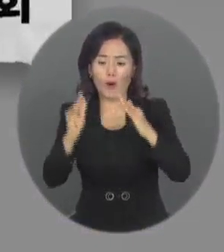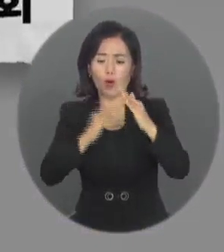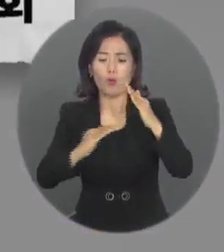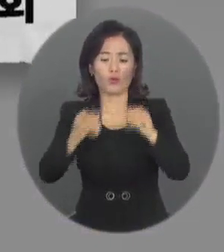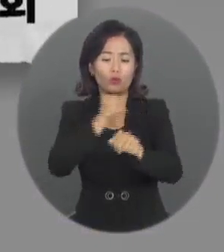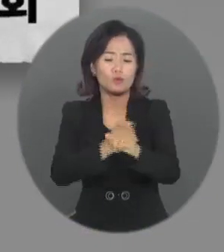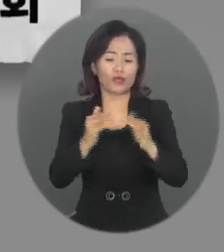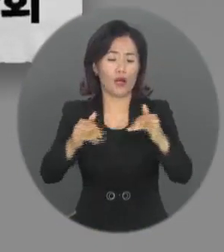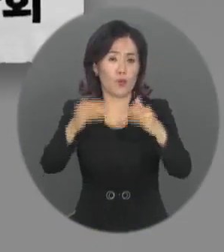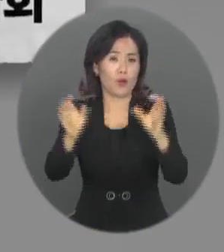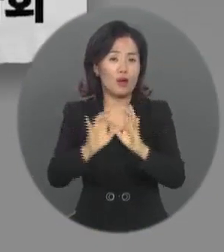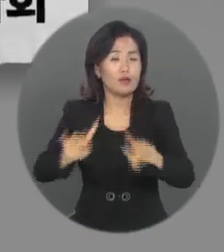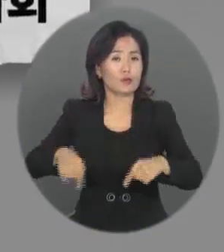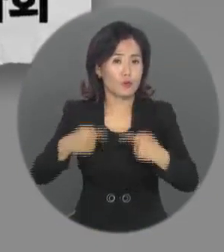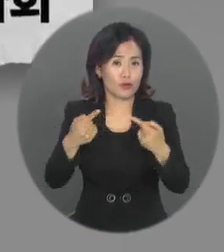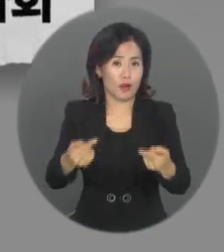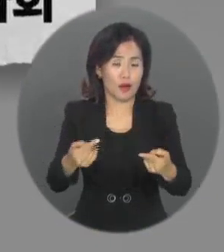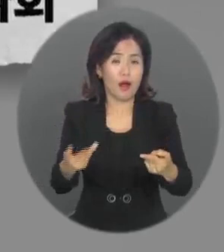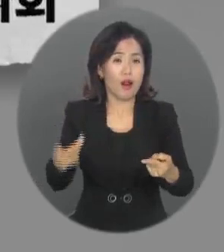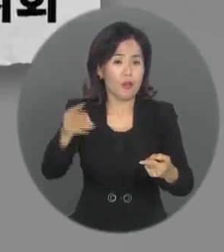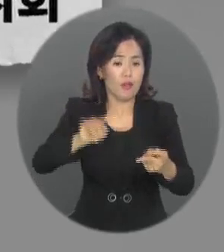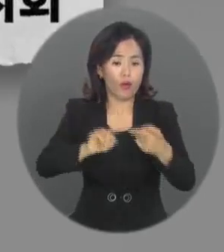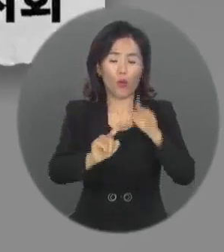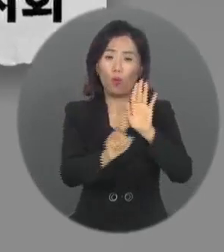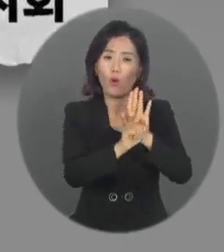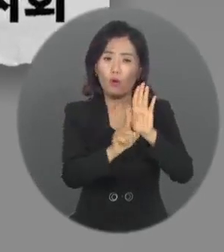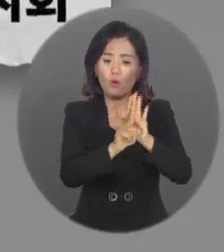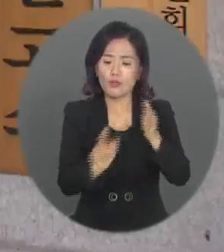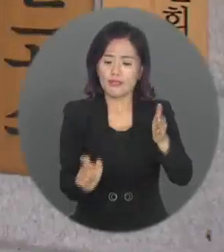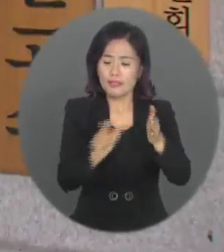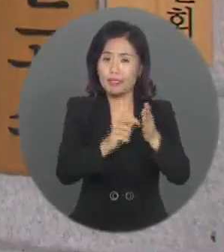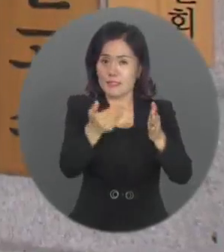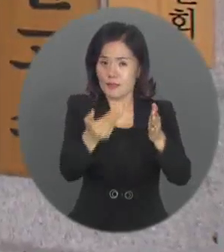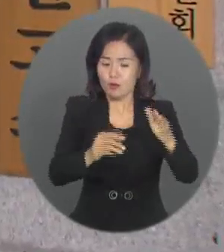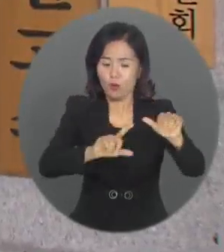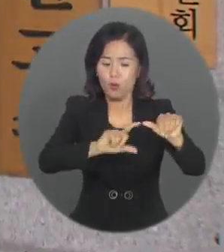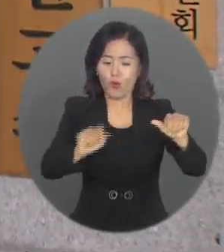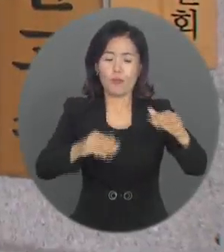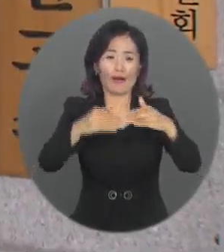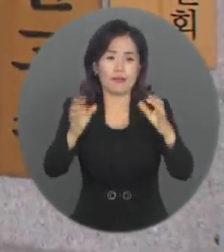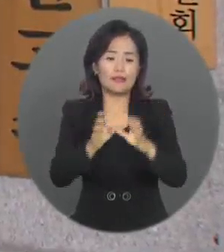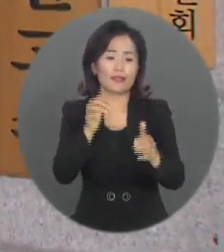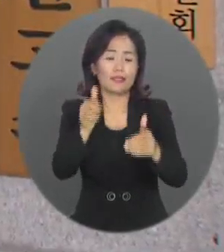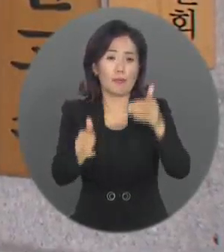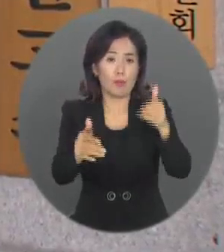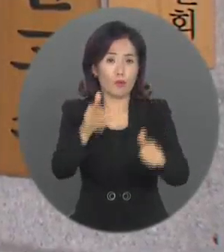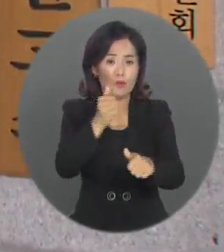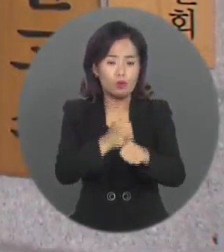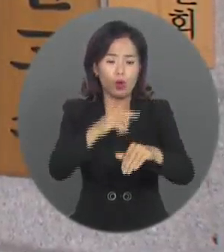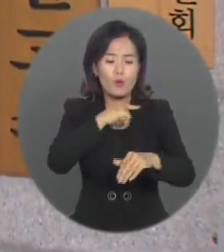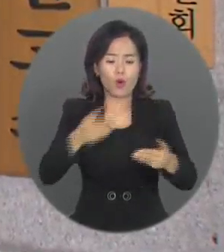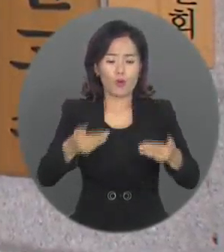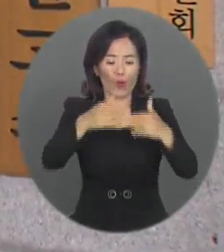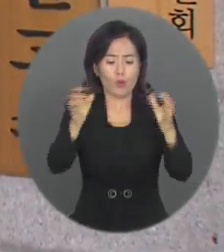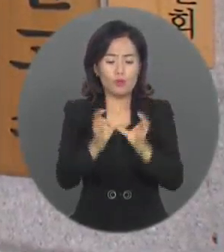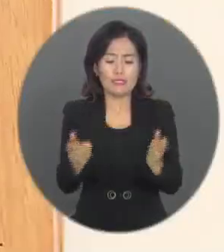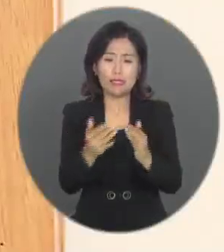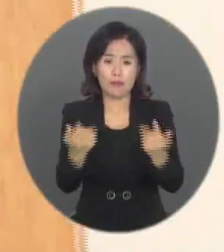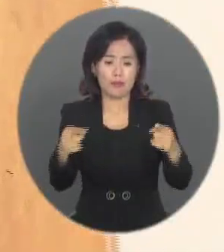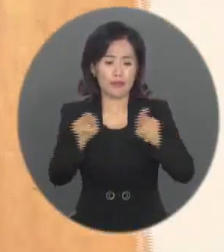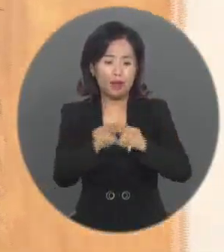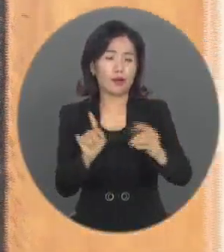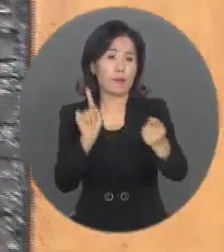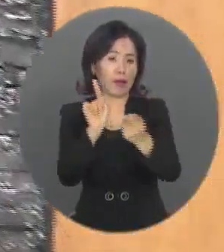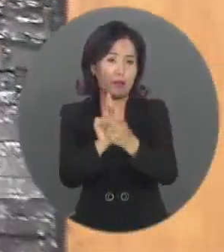공로자회가 동참했습니다. 그런데 이 광고를 싣기 전 5.18 단체 회장들과 국가보훈부 직원들이 만난 것으로